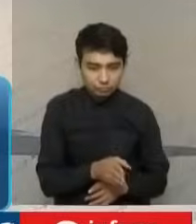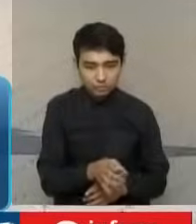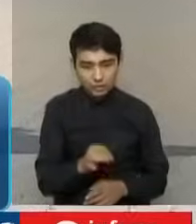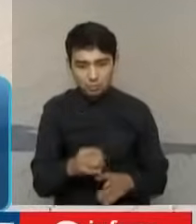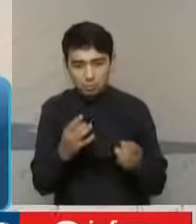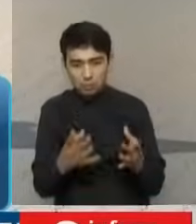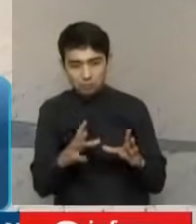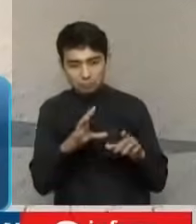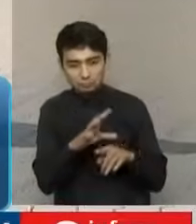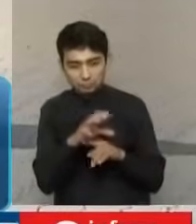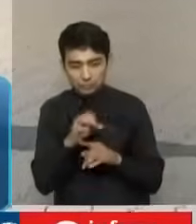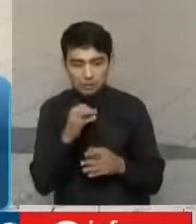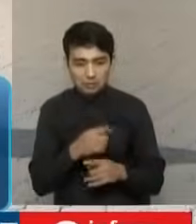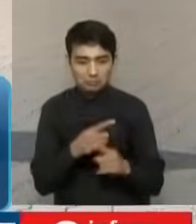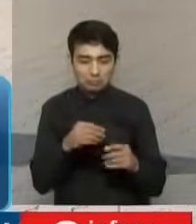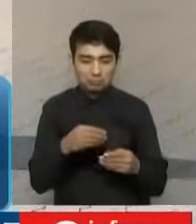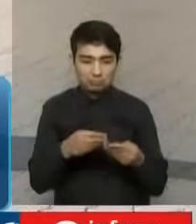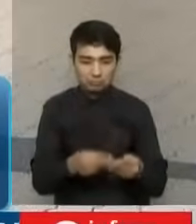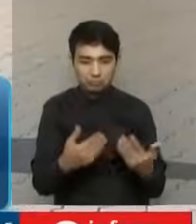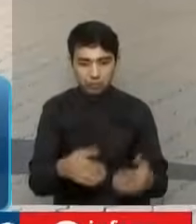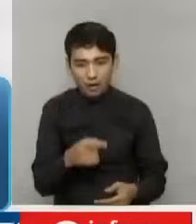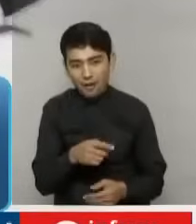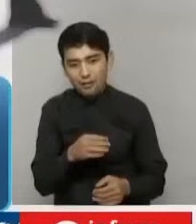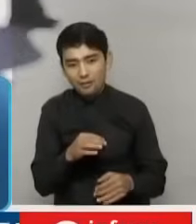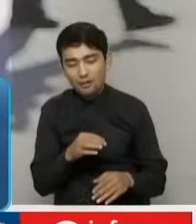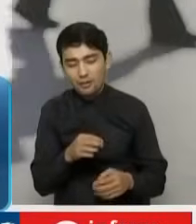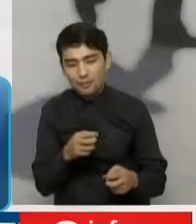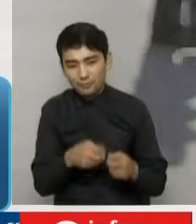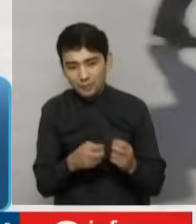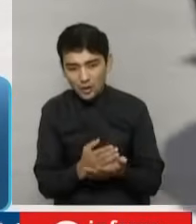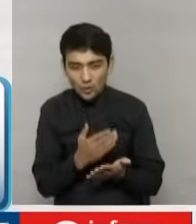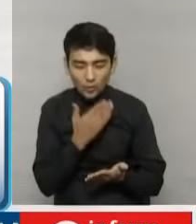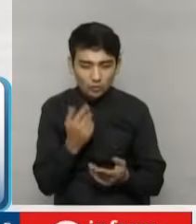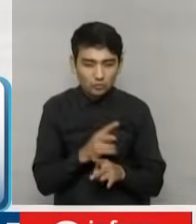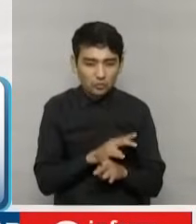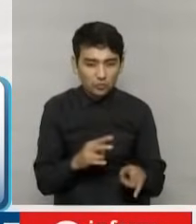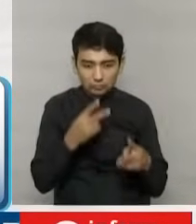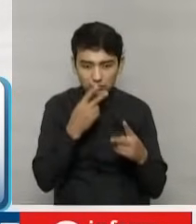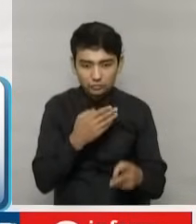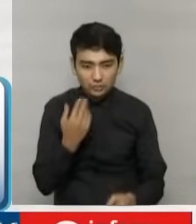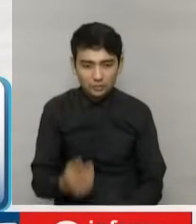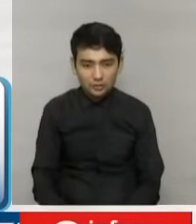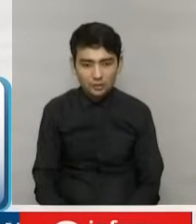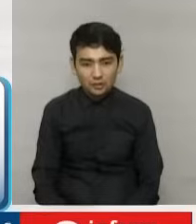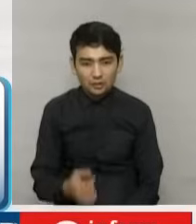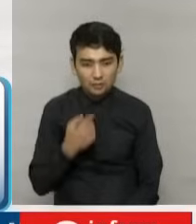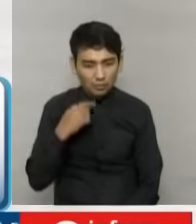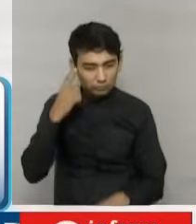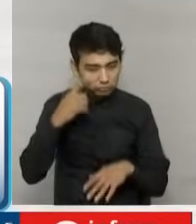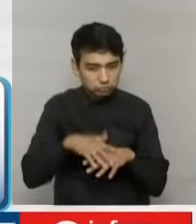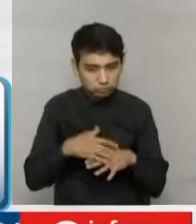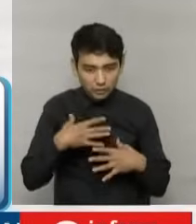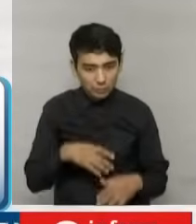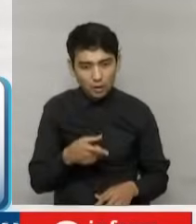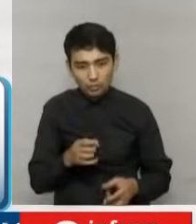бланк. Исправен ли железный конь, никто не смотрит. У нас действительно, даже не задумывалась об этом, действительно не